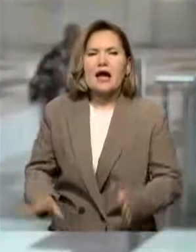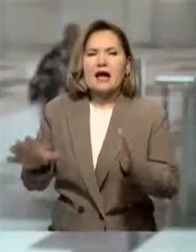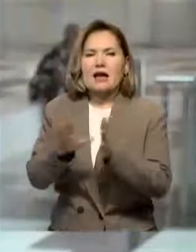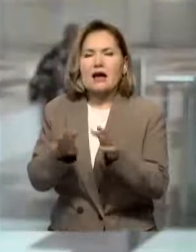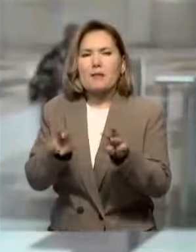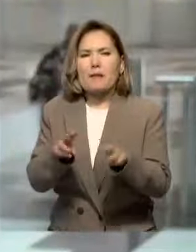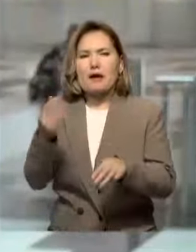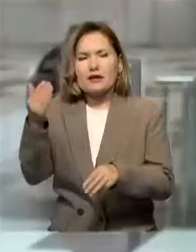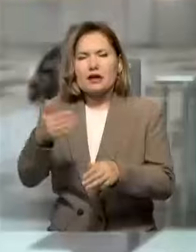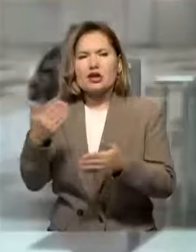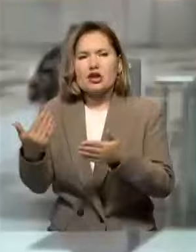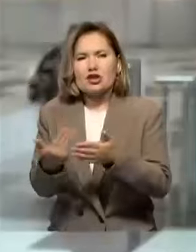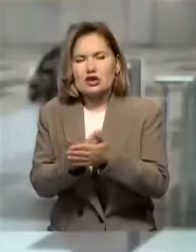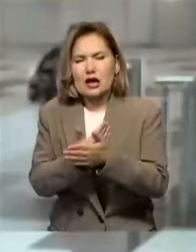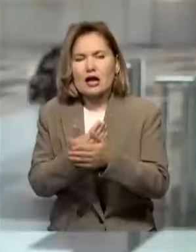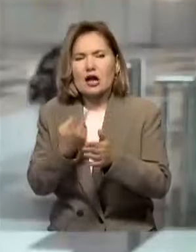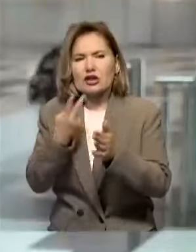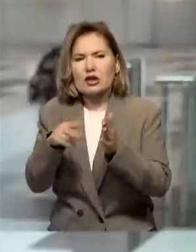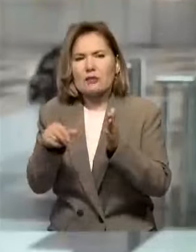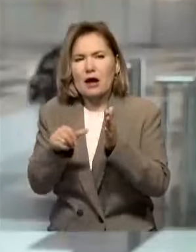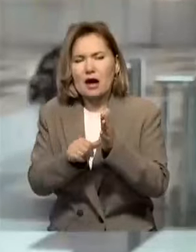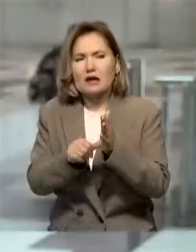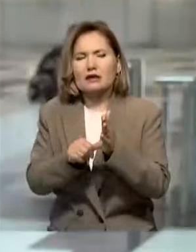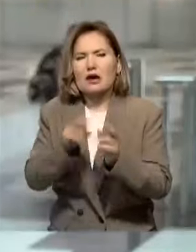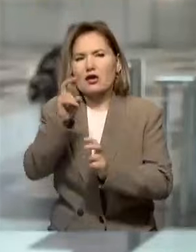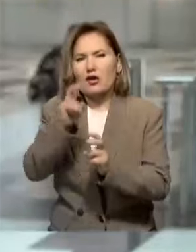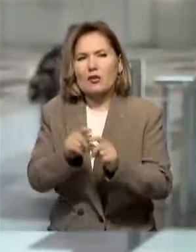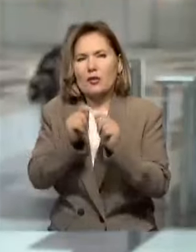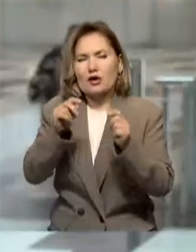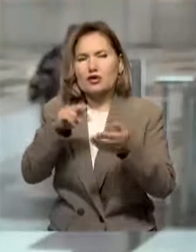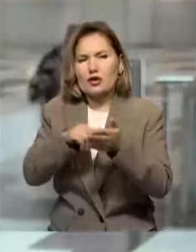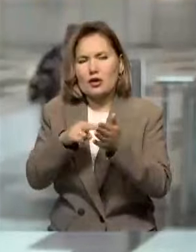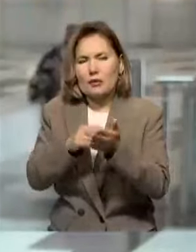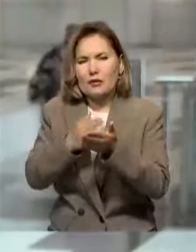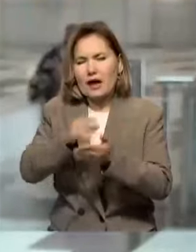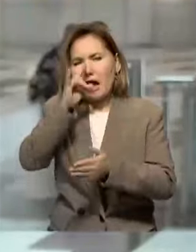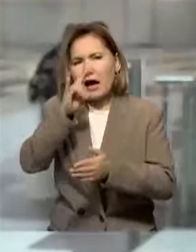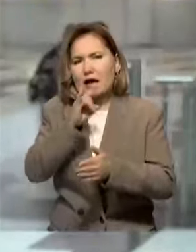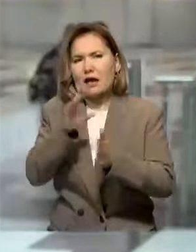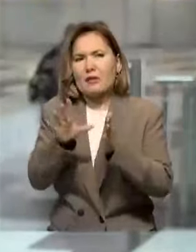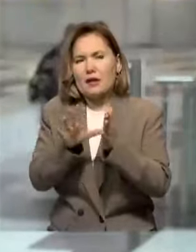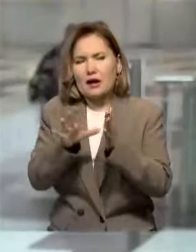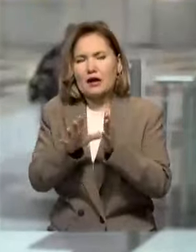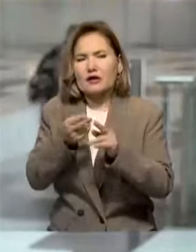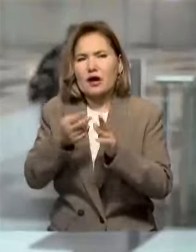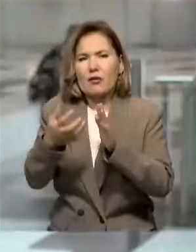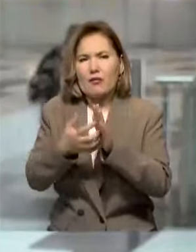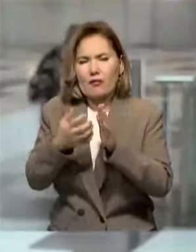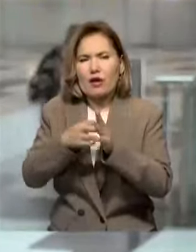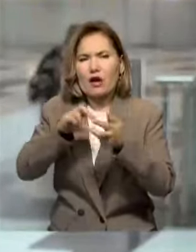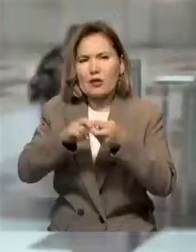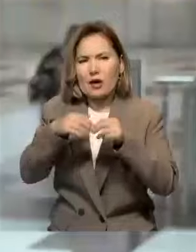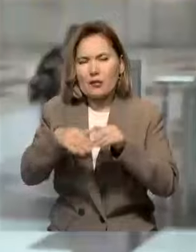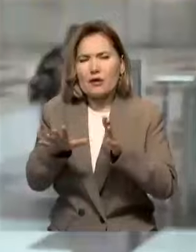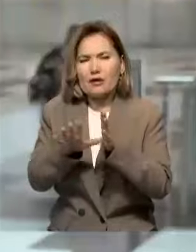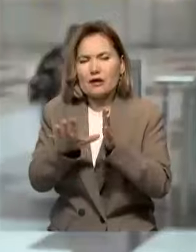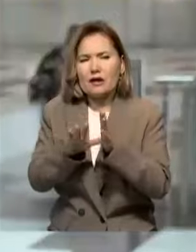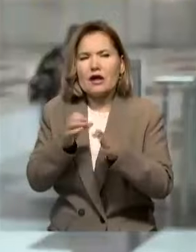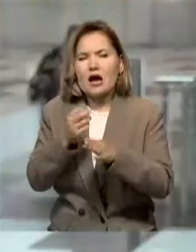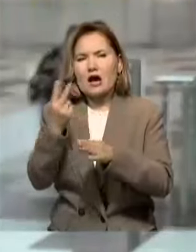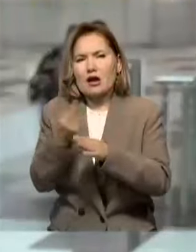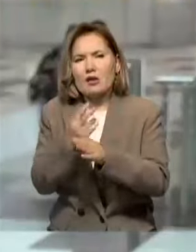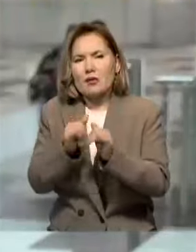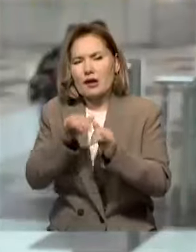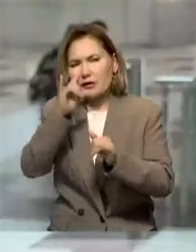Энергетика министрлігі жаңа 26 гигаваттық кешендер салуды жоспарлап отыр. Бұл дегеніміз Қазақстанның энергетикалық секторын екі есе ұлғайту. Жалпы қазір